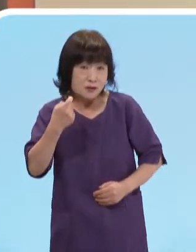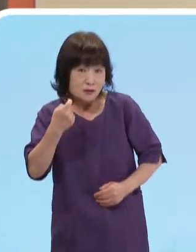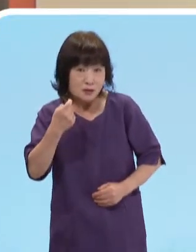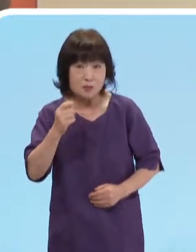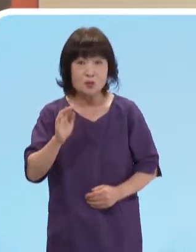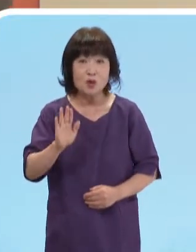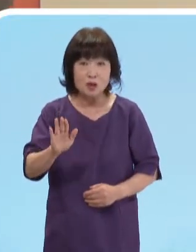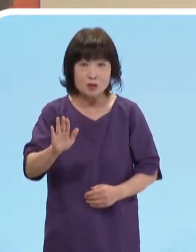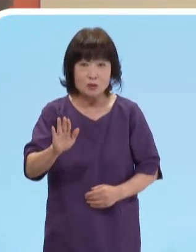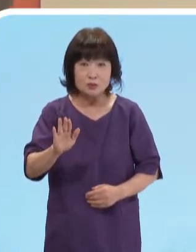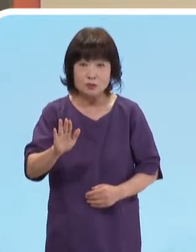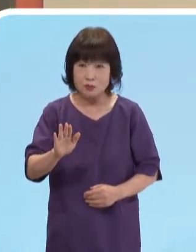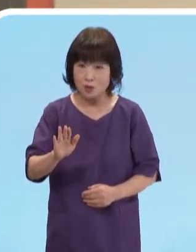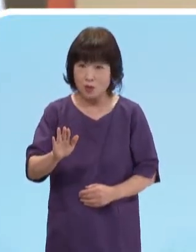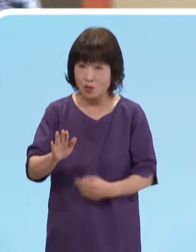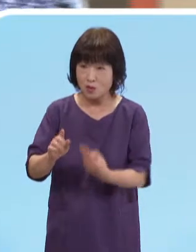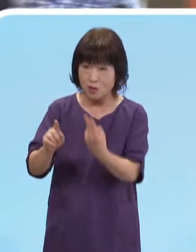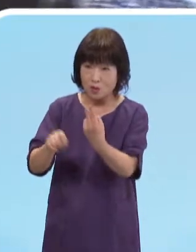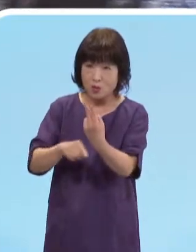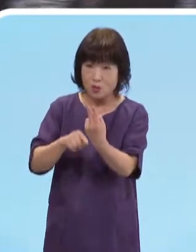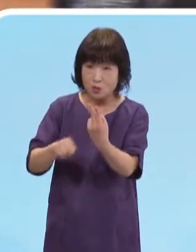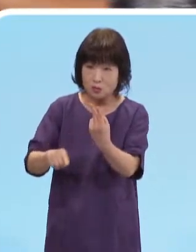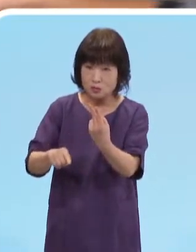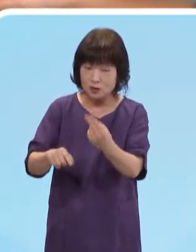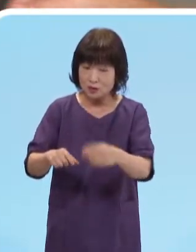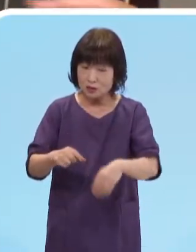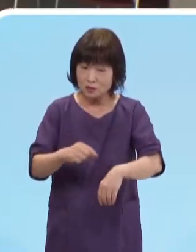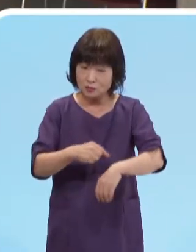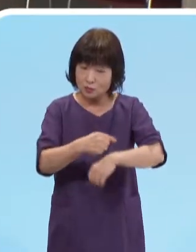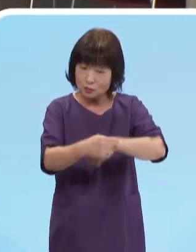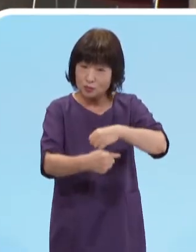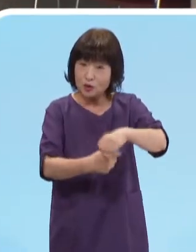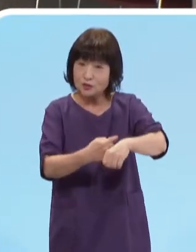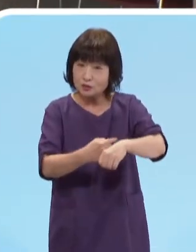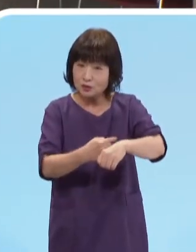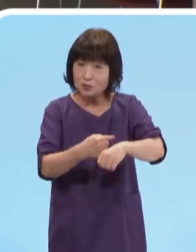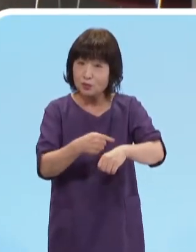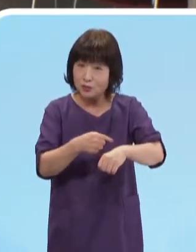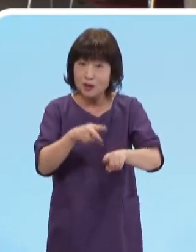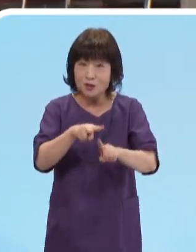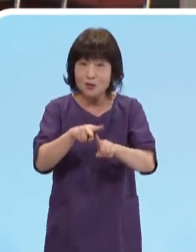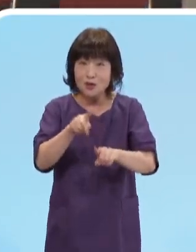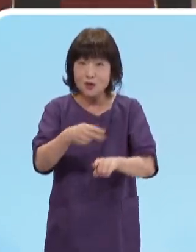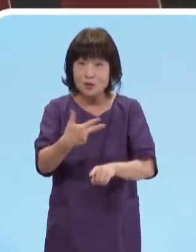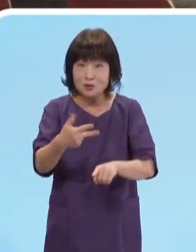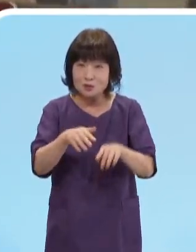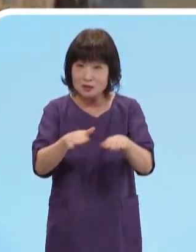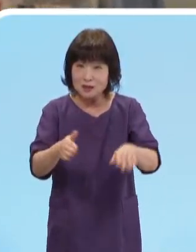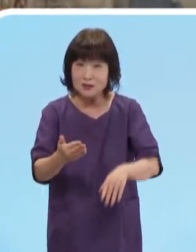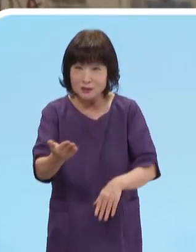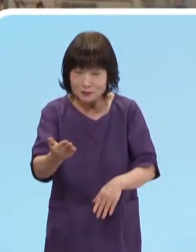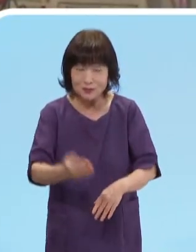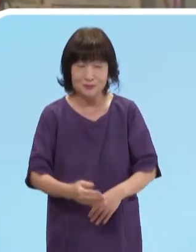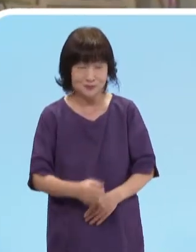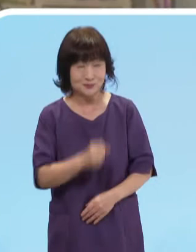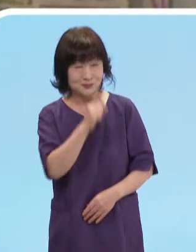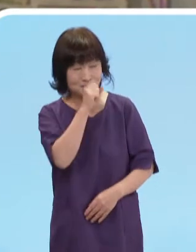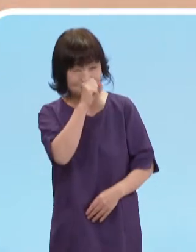ものが。 お二人今ブレスレット、斧で流行ってるんですかそれ。 こちらです。 いいでし